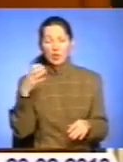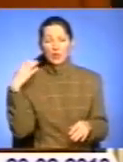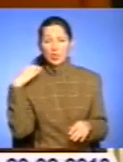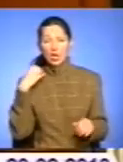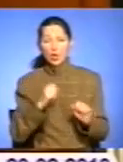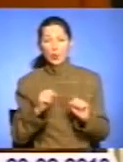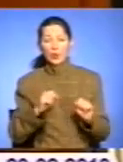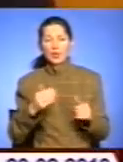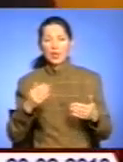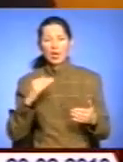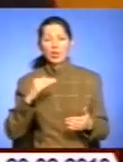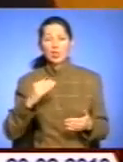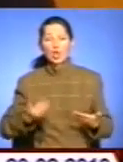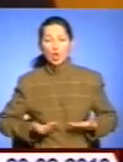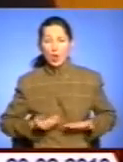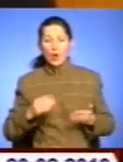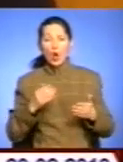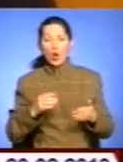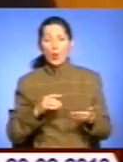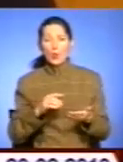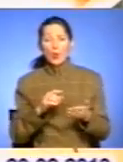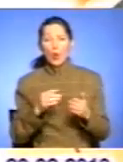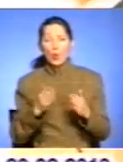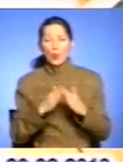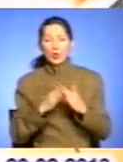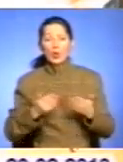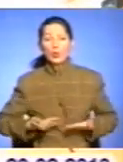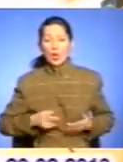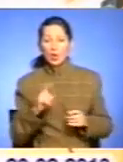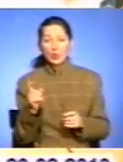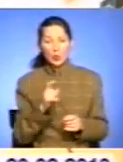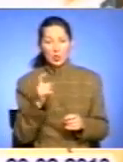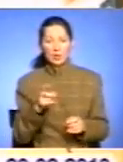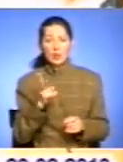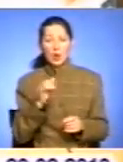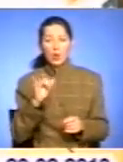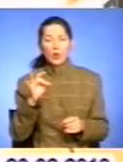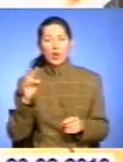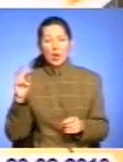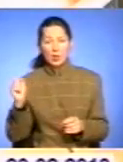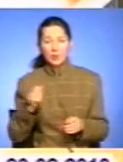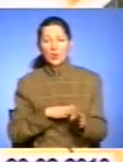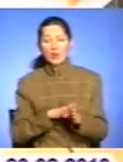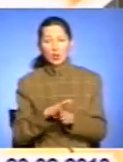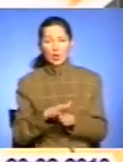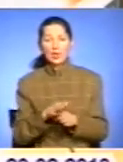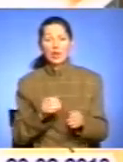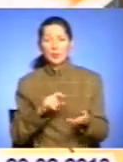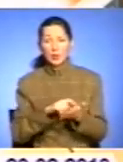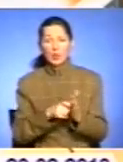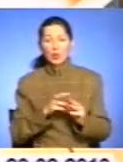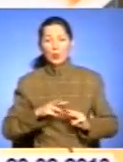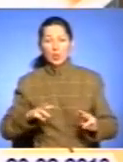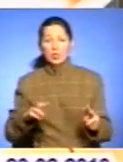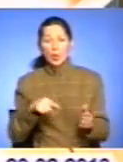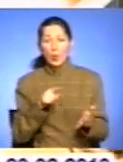господарства облдержадміністрації Орест Куриляк. На виконання доручення Кабінету міністрів України, на виконання пункту 10 та 11